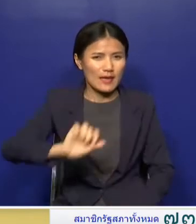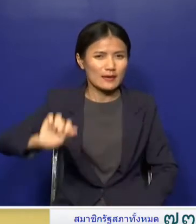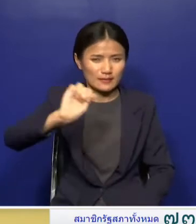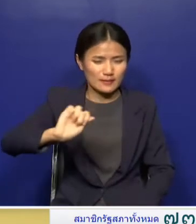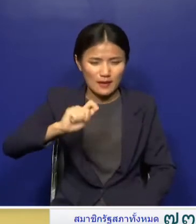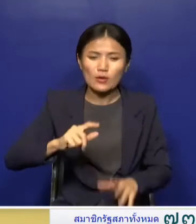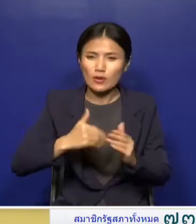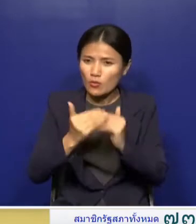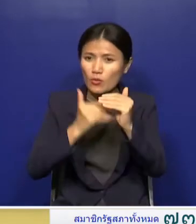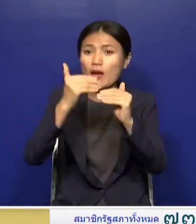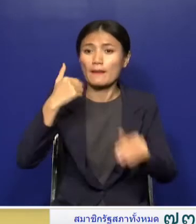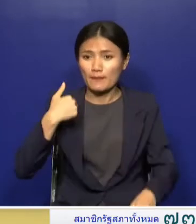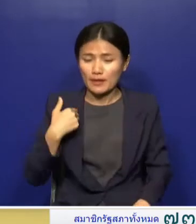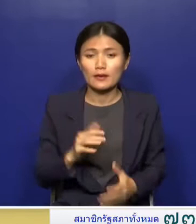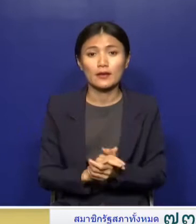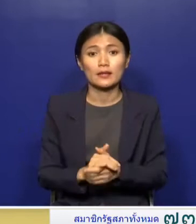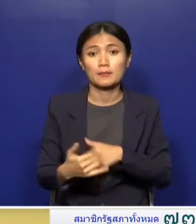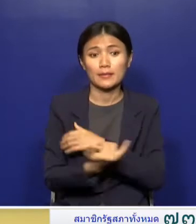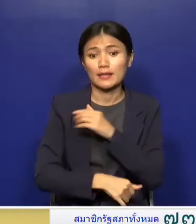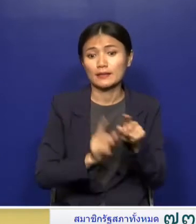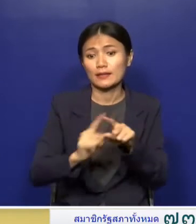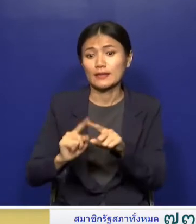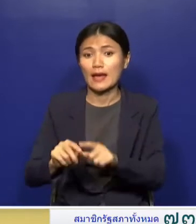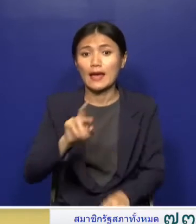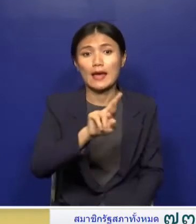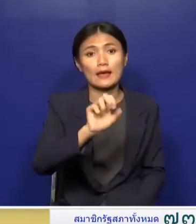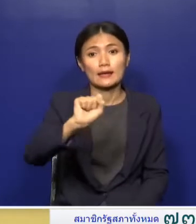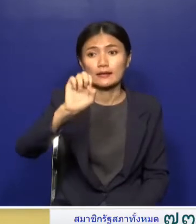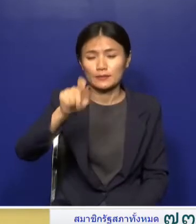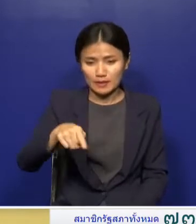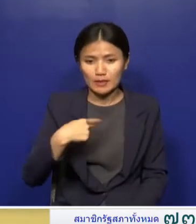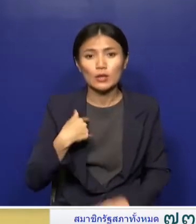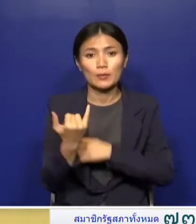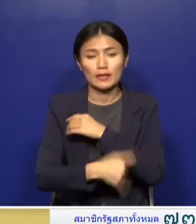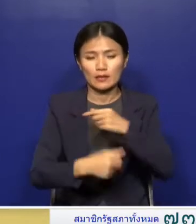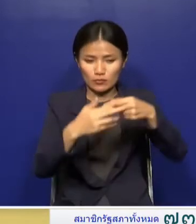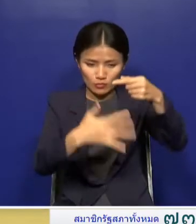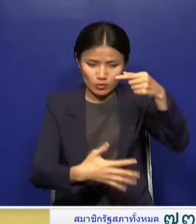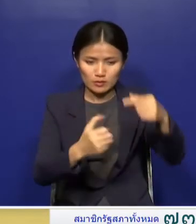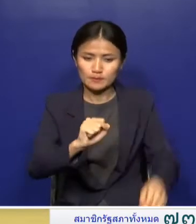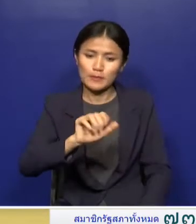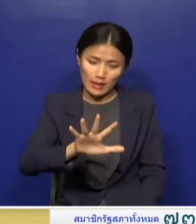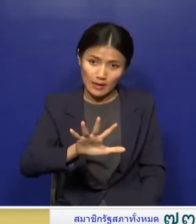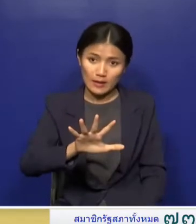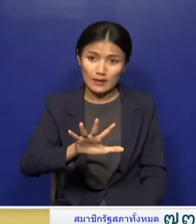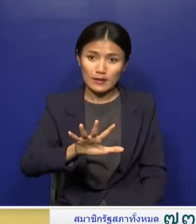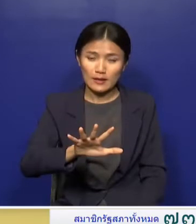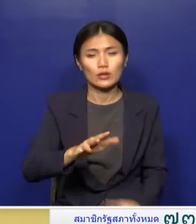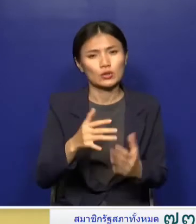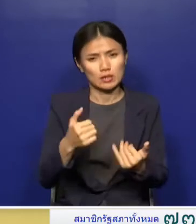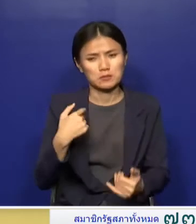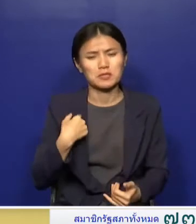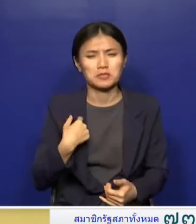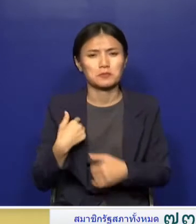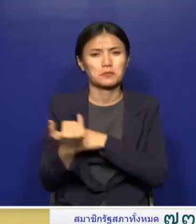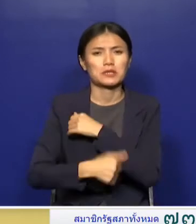่นครัในบนดาประเทศในกลุม AS ทั้งหมด 10-45 ประเทศก็คงจะมประเทศยกดใหญ